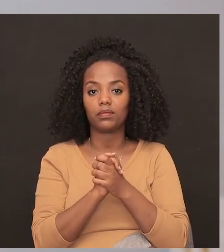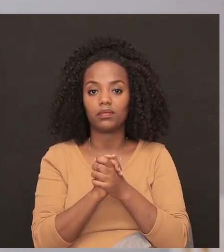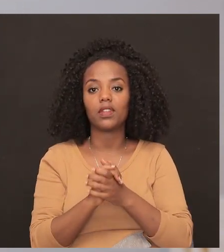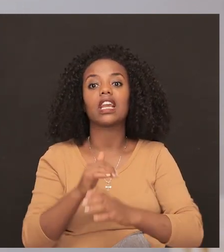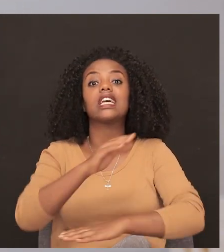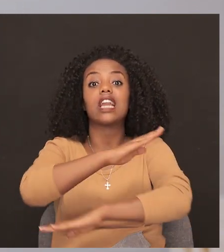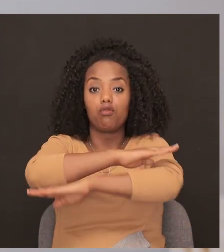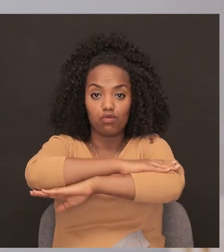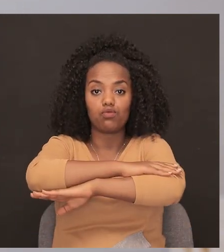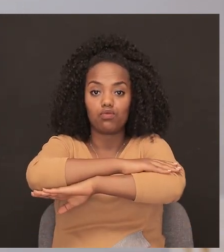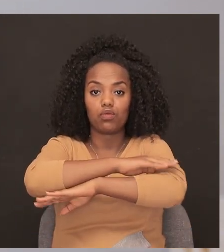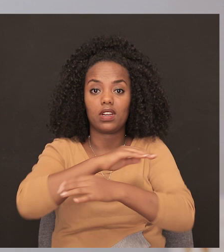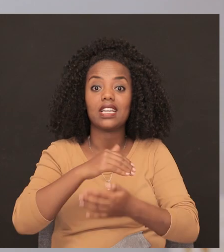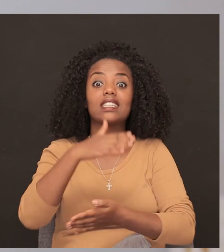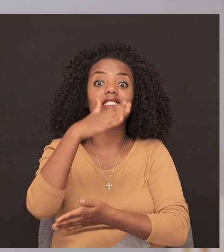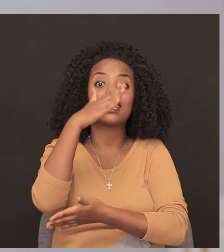እረፉ፣